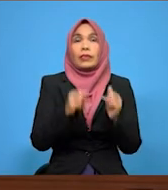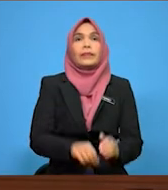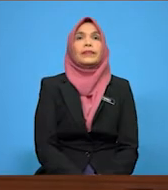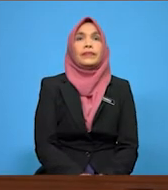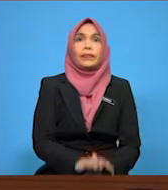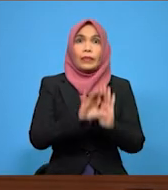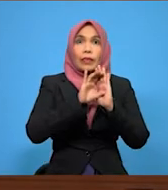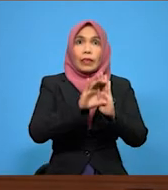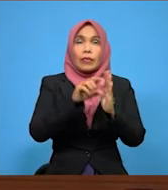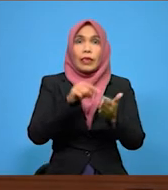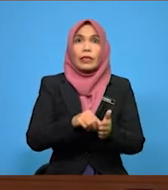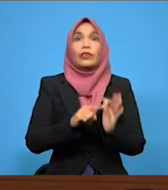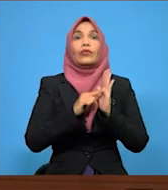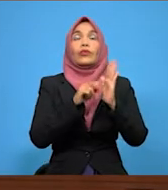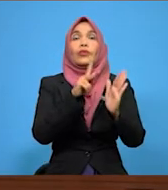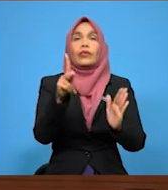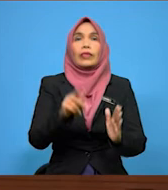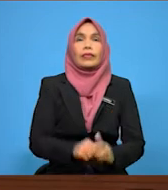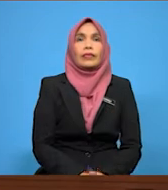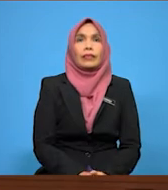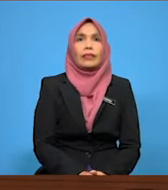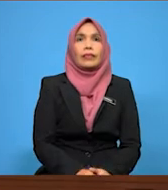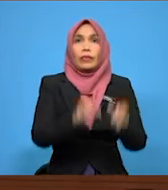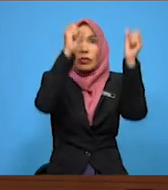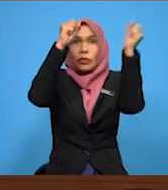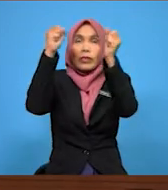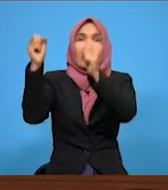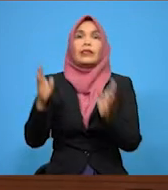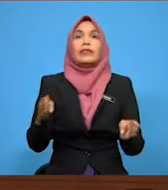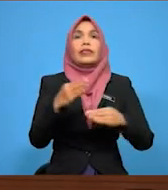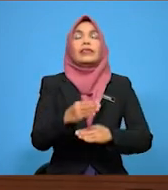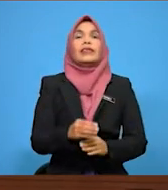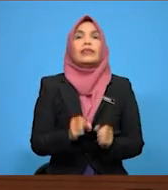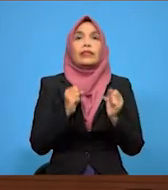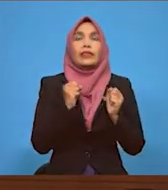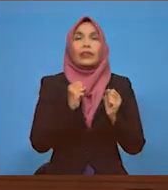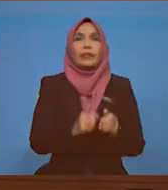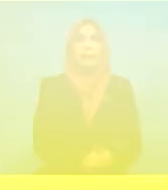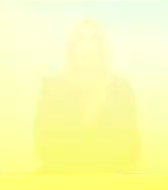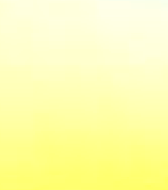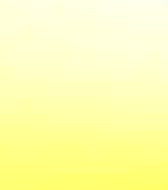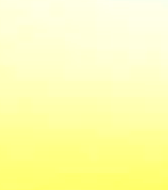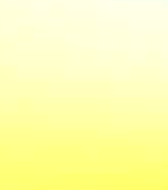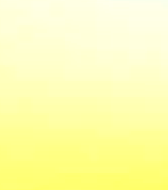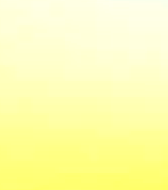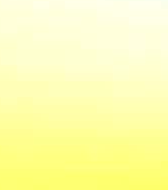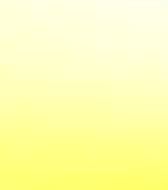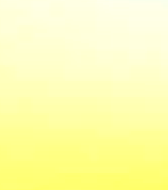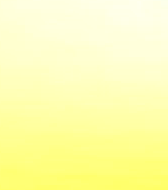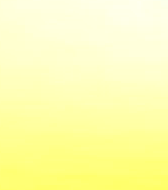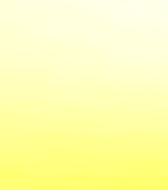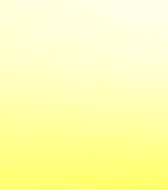Gambar ini menunjukkan suasana bilik sejuk dan troli yang ditolak ke bilik sejuk.